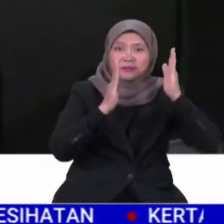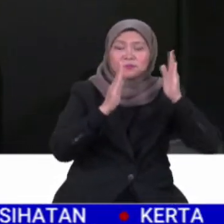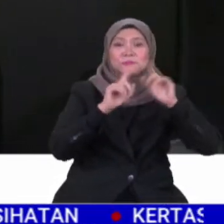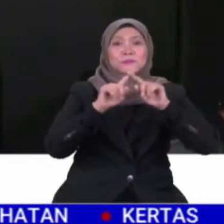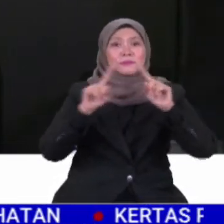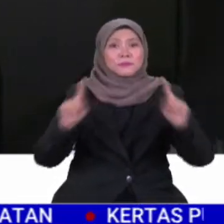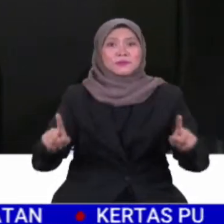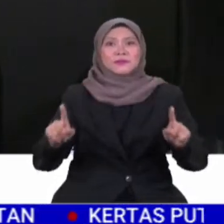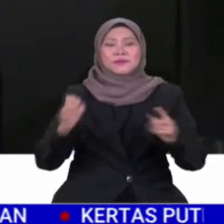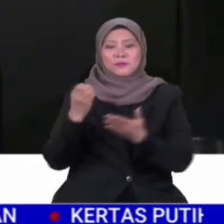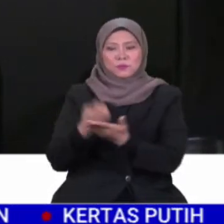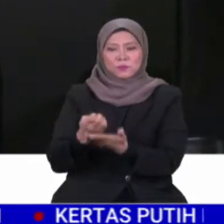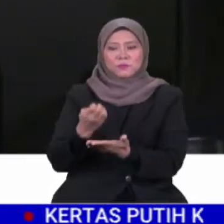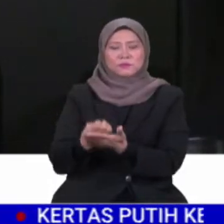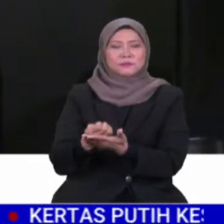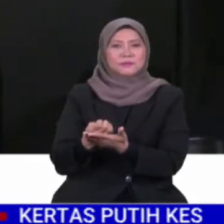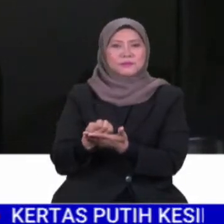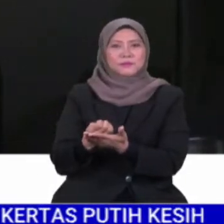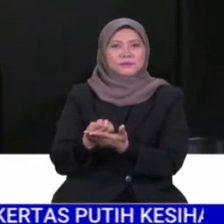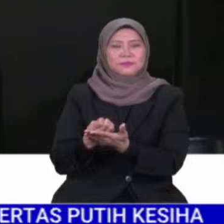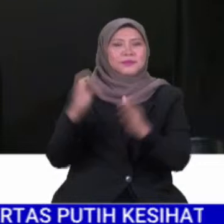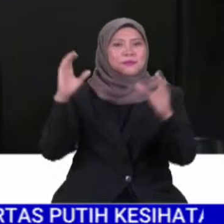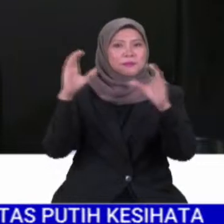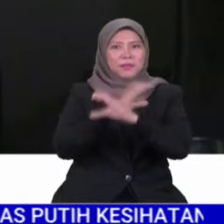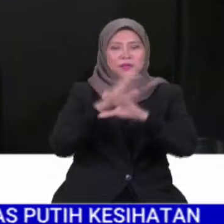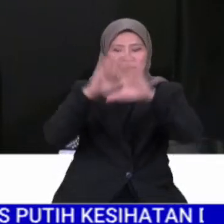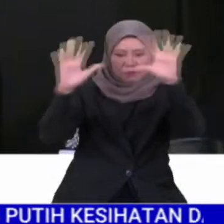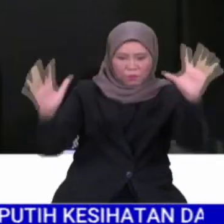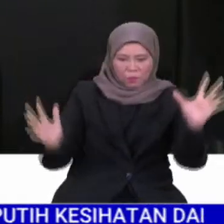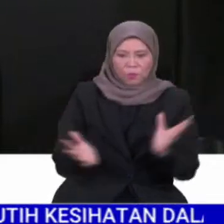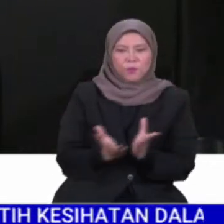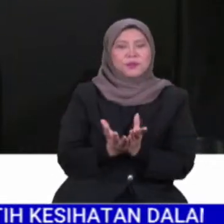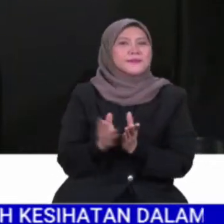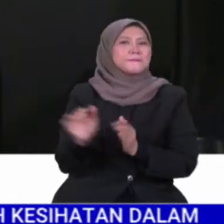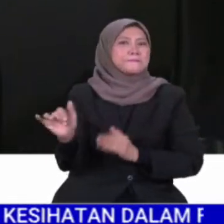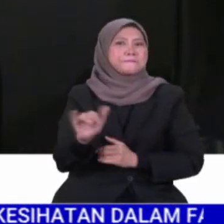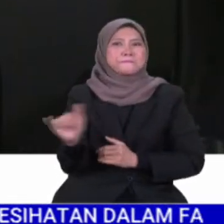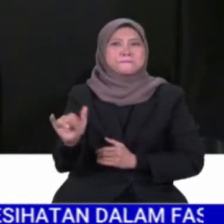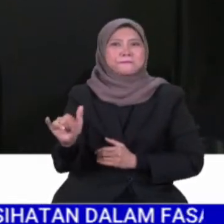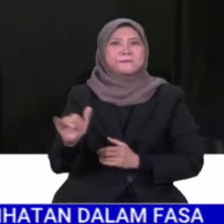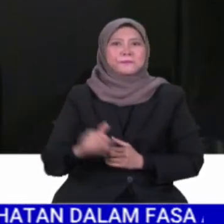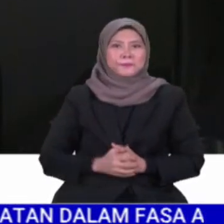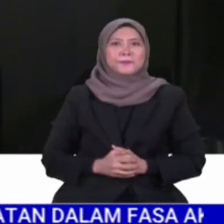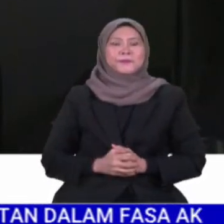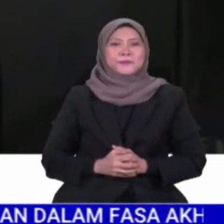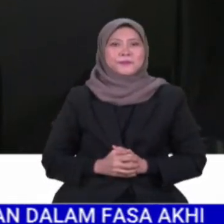tetapi ekonominya mencabar seantero dunia. Jadi kalau